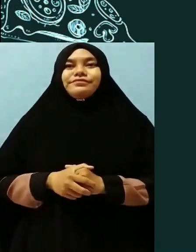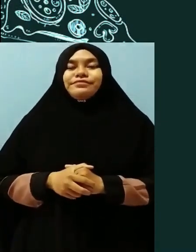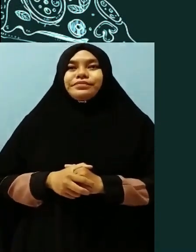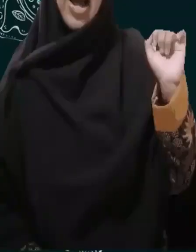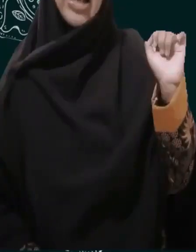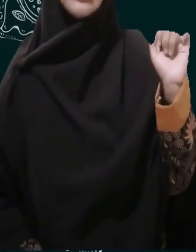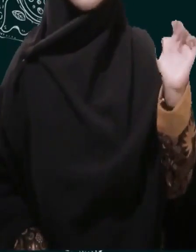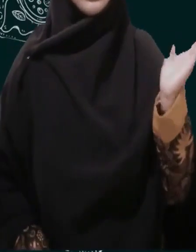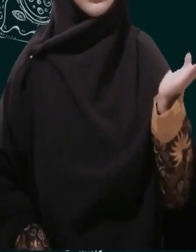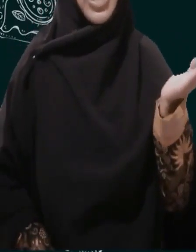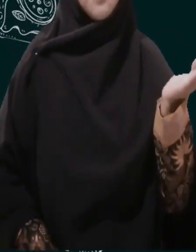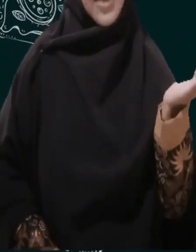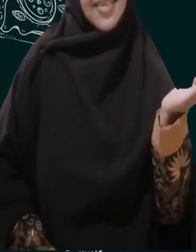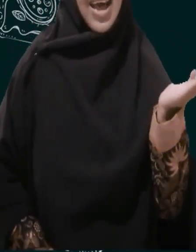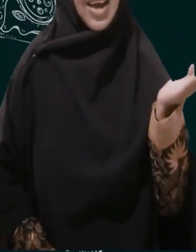Oke?